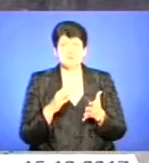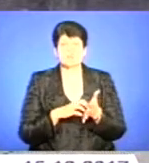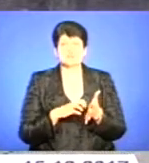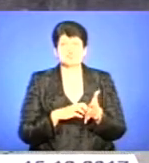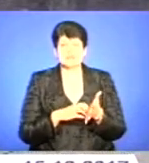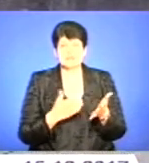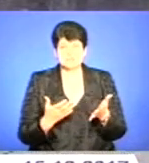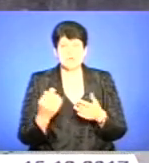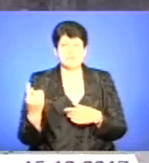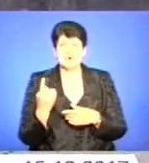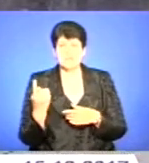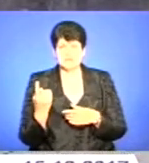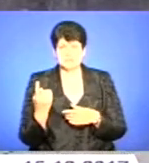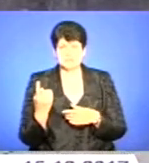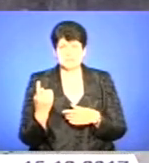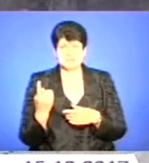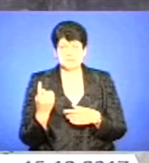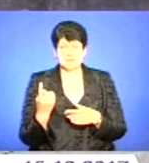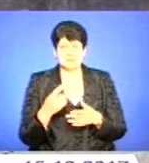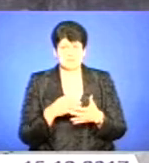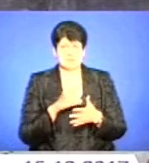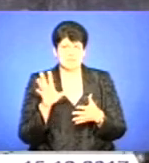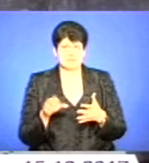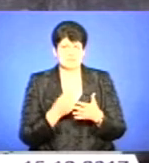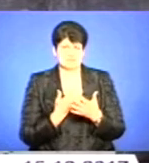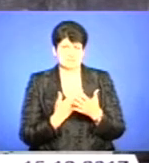По перших таких признаках це